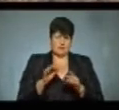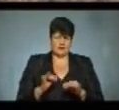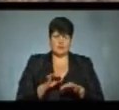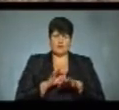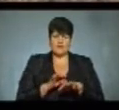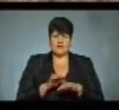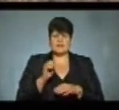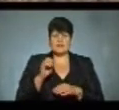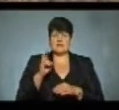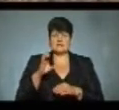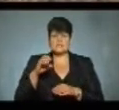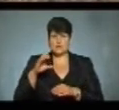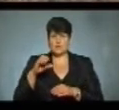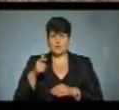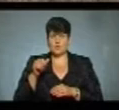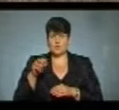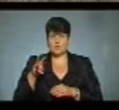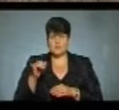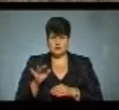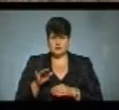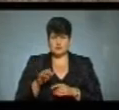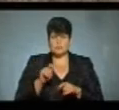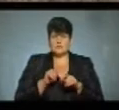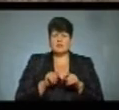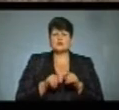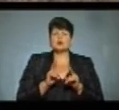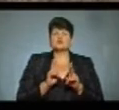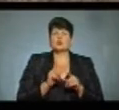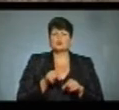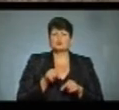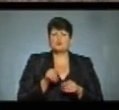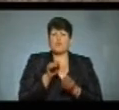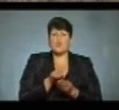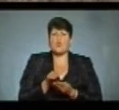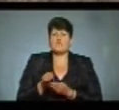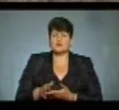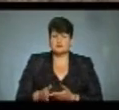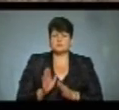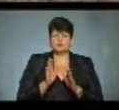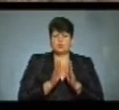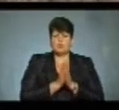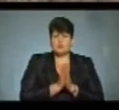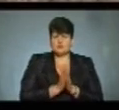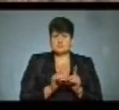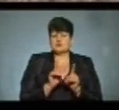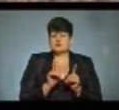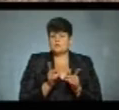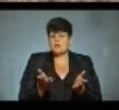провели ексгумацію і дослідження взагалі, щоб ми розуміли, хто тут похований. Ми однозначно будемо просити, щоб